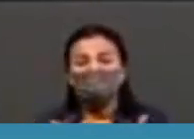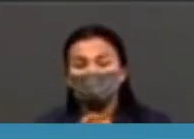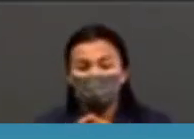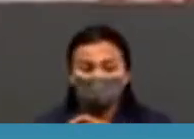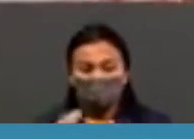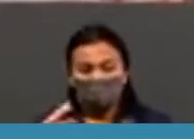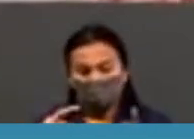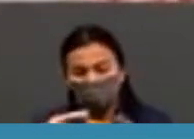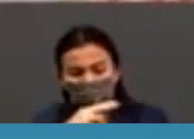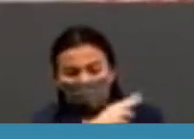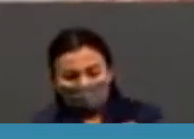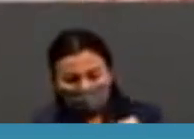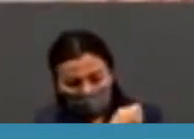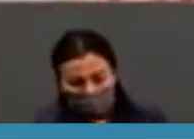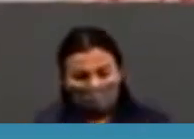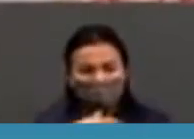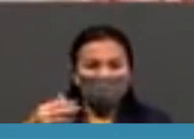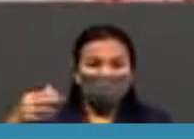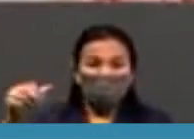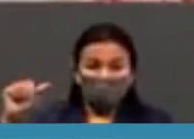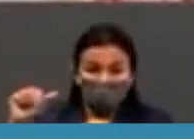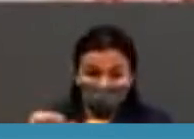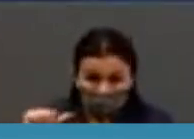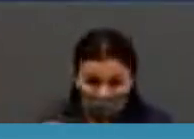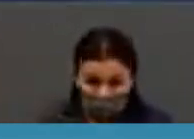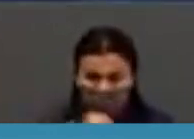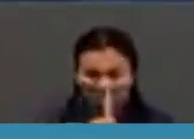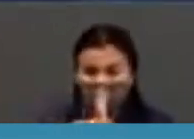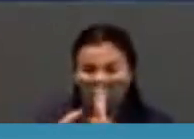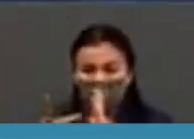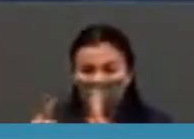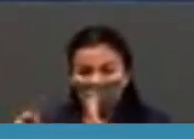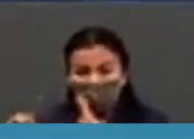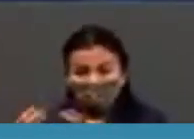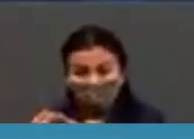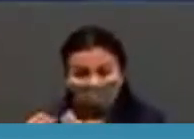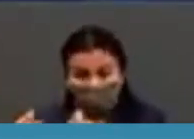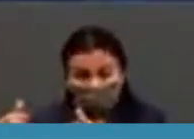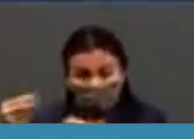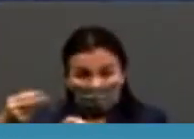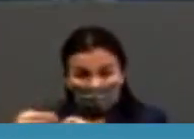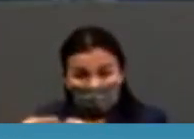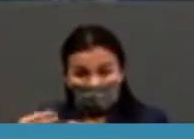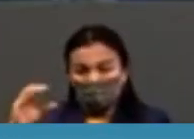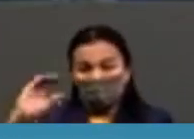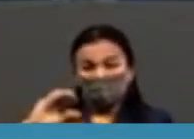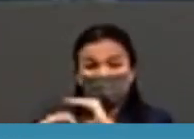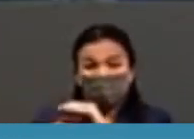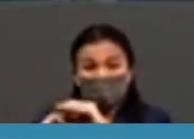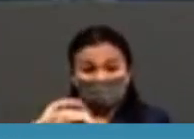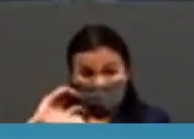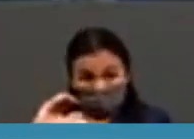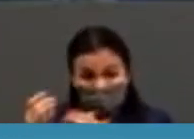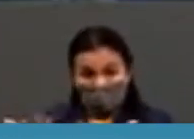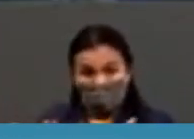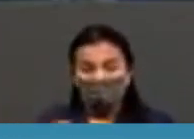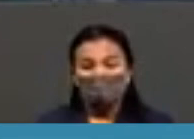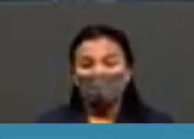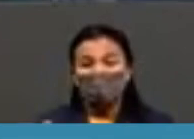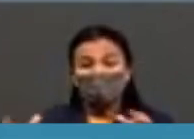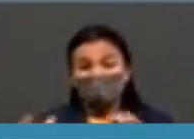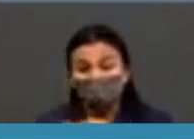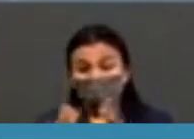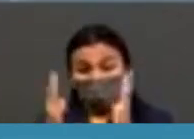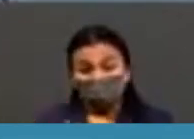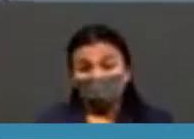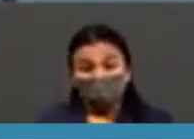าหมายที่ซาอุดีอาระเบียลงทุนส่วนใหญ่อยู่ในเขตพัฒนาเศรษฐกิจพิเศษภาคตะวันออกหรือ EEC อุตสาหกรรมท่องเที่ยว